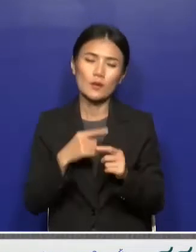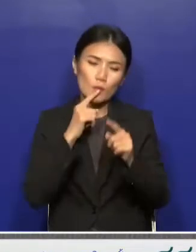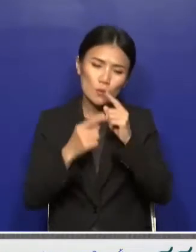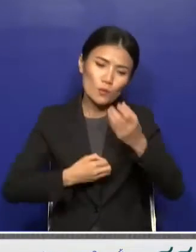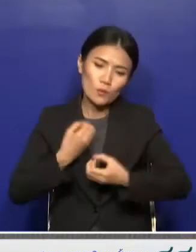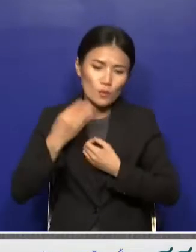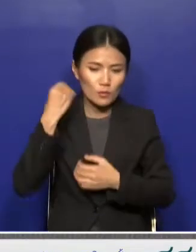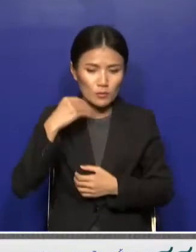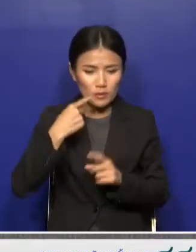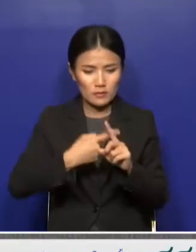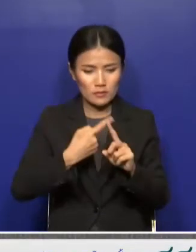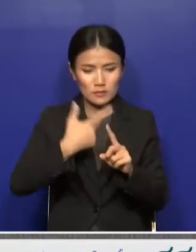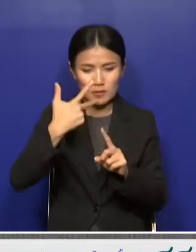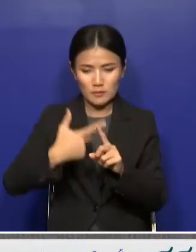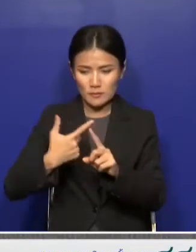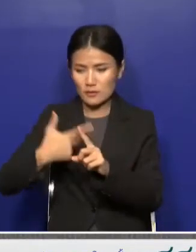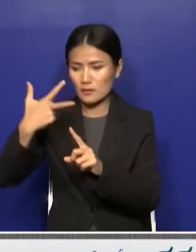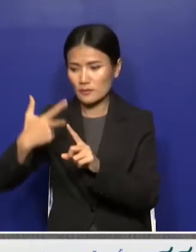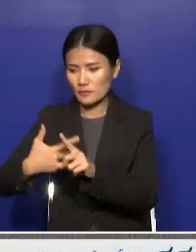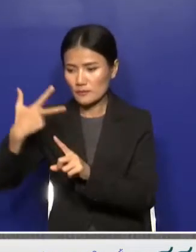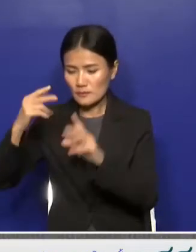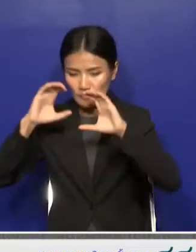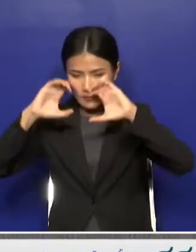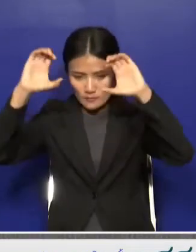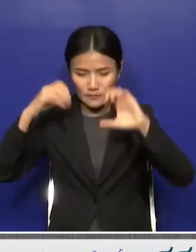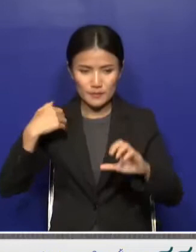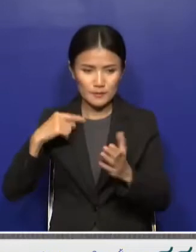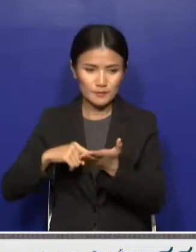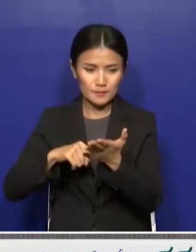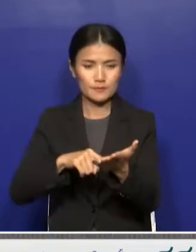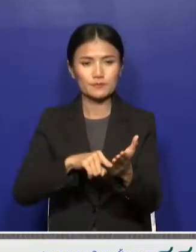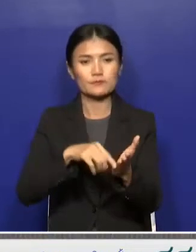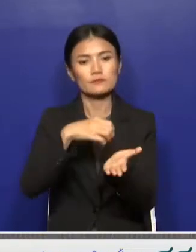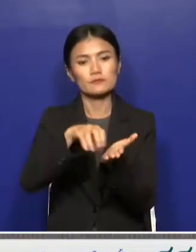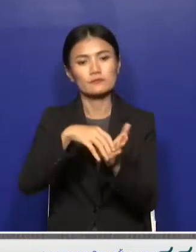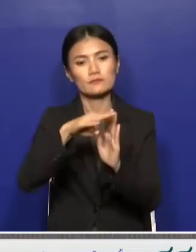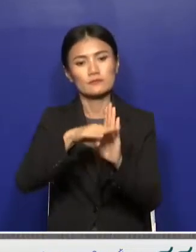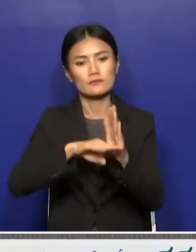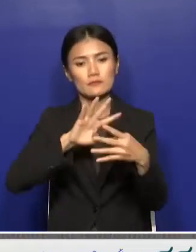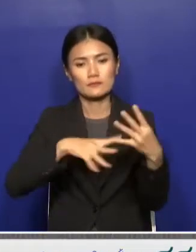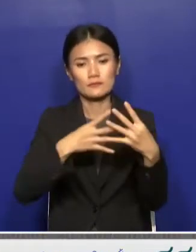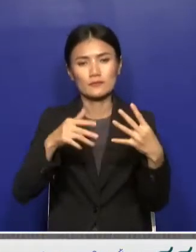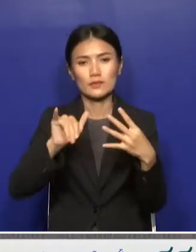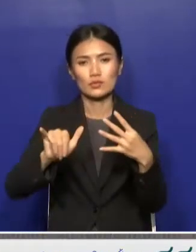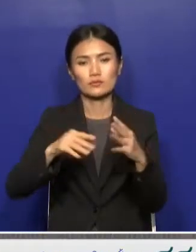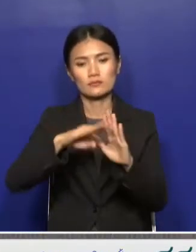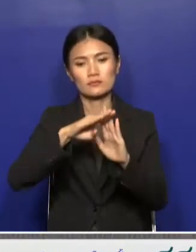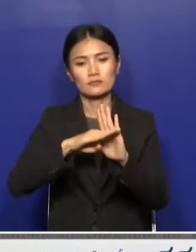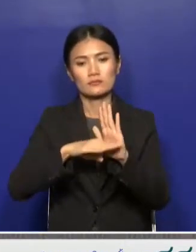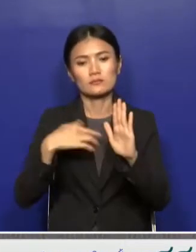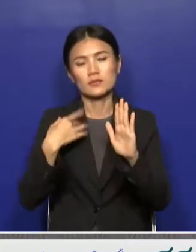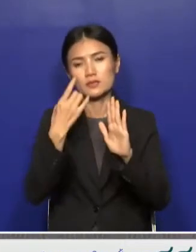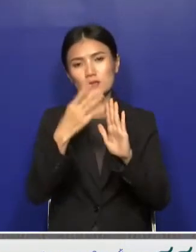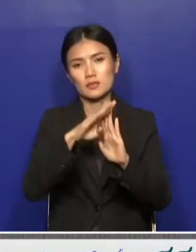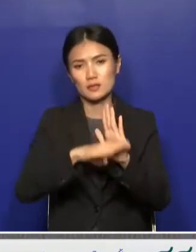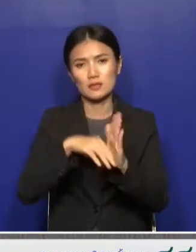3เดือนเนี่ยรัฐบาลท่านก็จะมีการนำเสนอความก้าวหน้าของยุทธศาสตร์ชาติมาซึ่งผมคิดว่ายังไม่